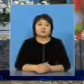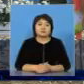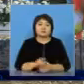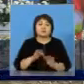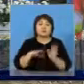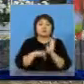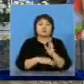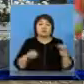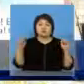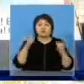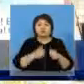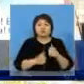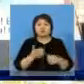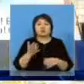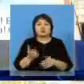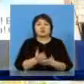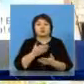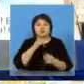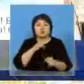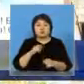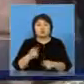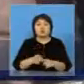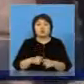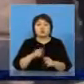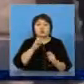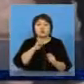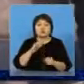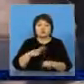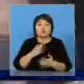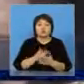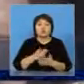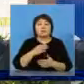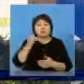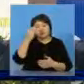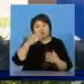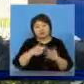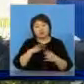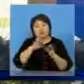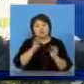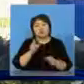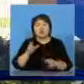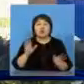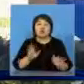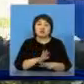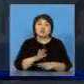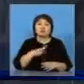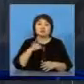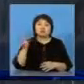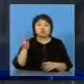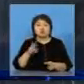Шара соңында спорттық жарыстардың жеңімпаздары марапатталып, оларға сыйлық берілді. Ал мәдениет үйінің өнерпаздары ән шырқап